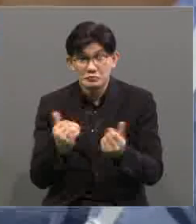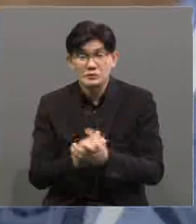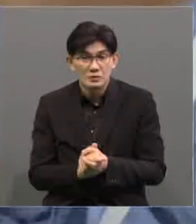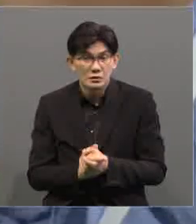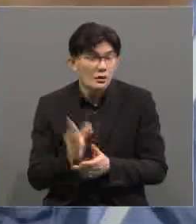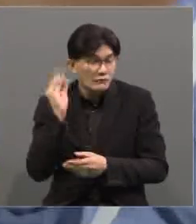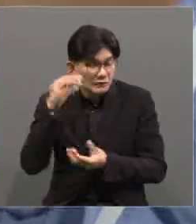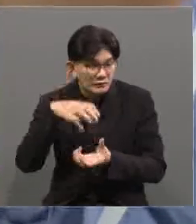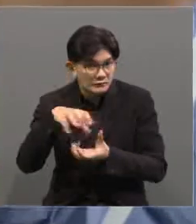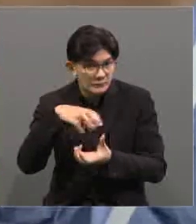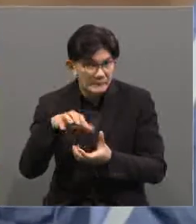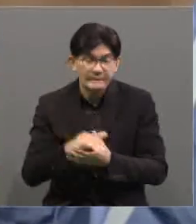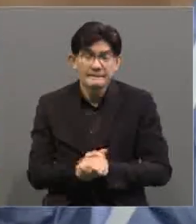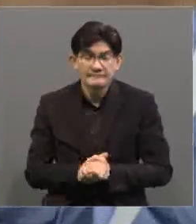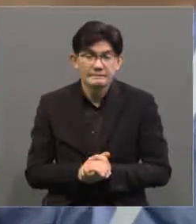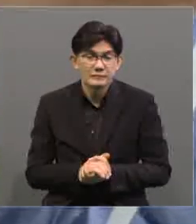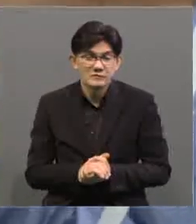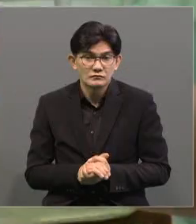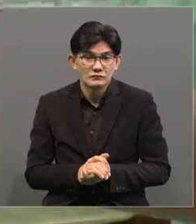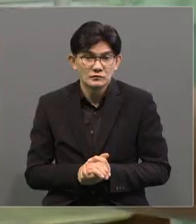องฟังเสียงบางช่วงบางตอนดูครับ